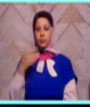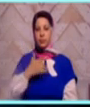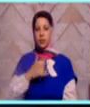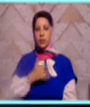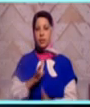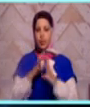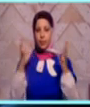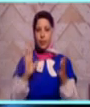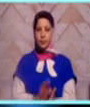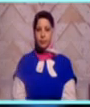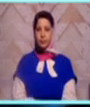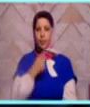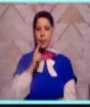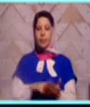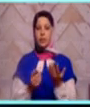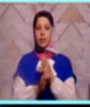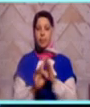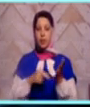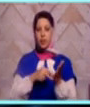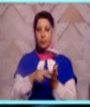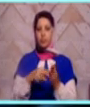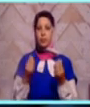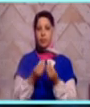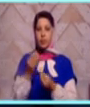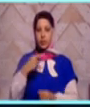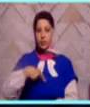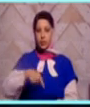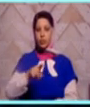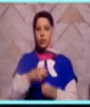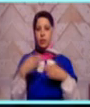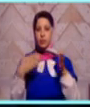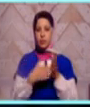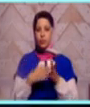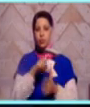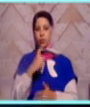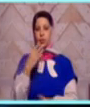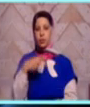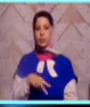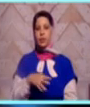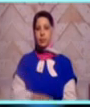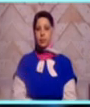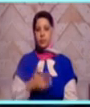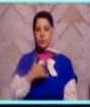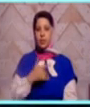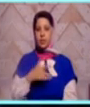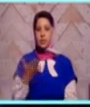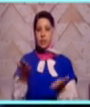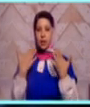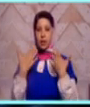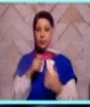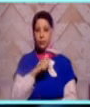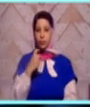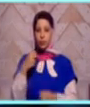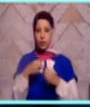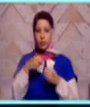كبير، لكن هي مكمله معانا لان لسه الرطوبه مكمله معانا لحد نهايه شهر 8. احساسنا بوجودها في الجو مكمل معانا لنهايات شهر